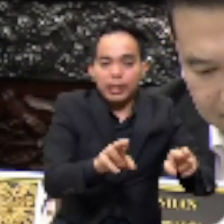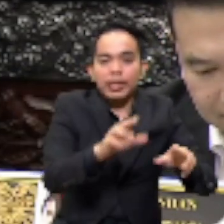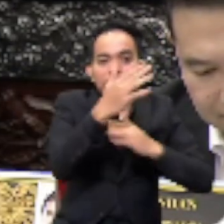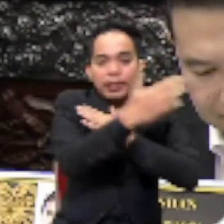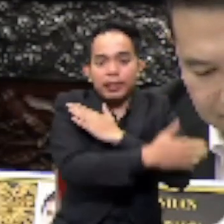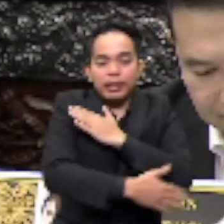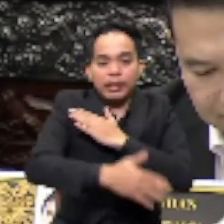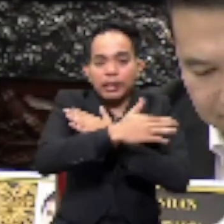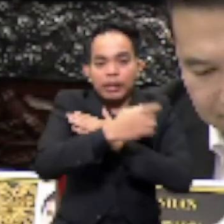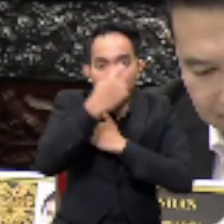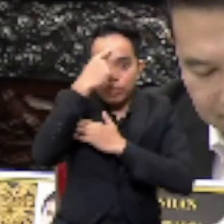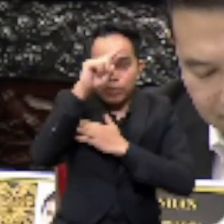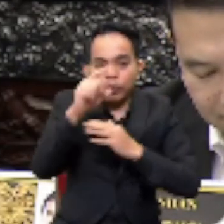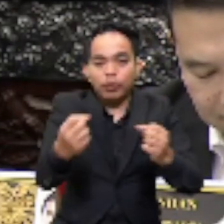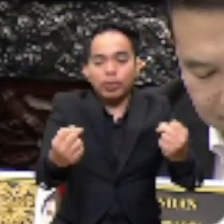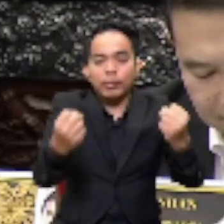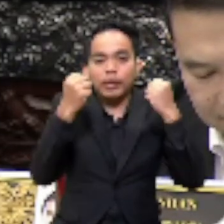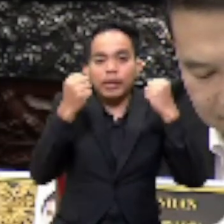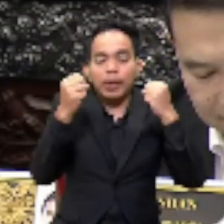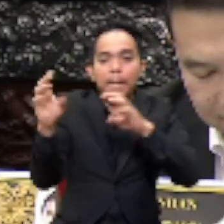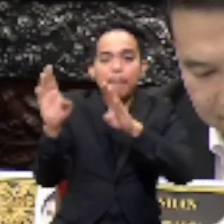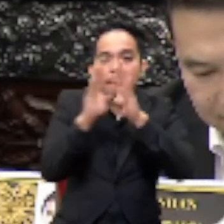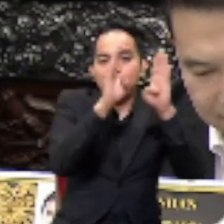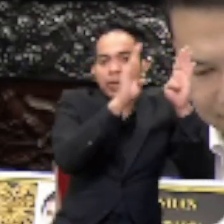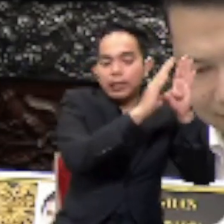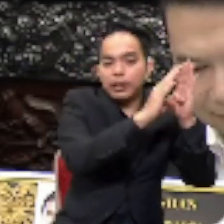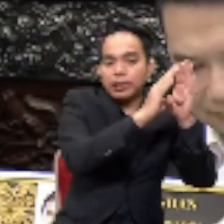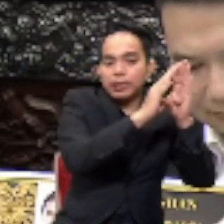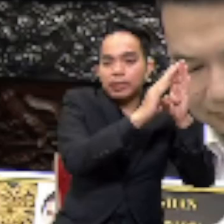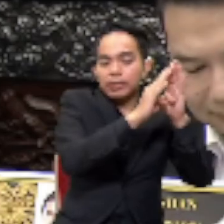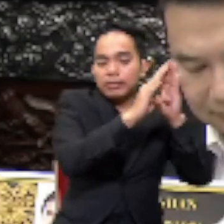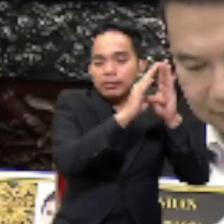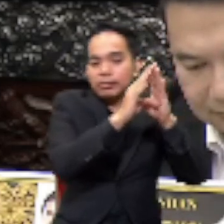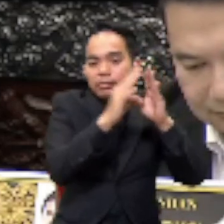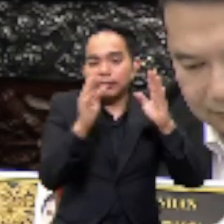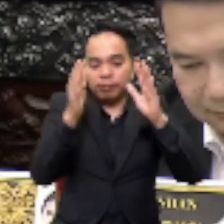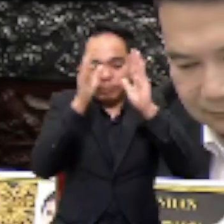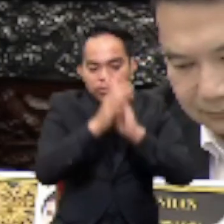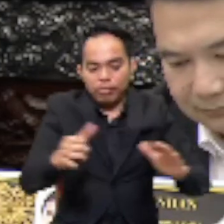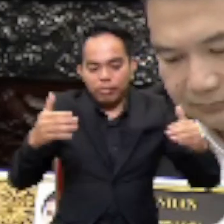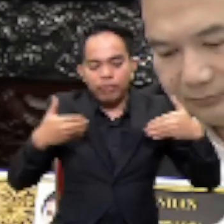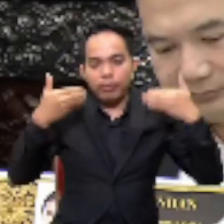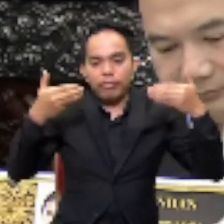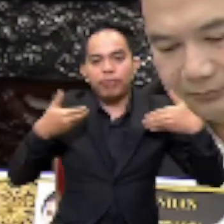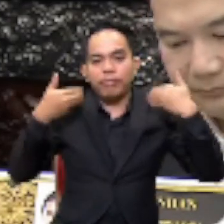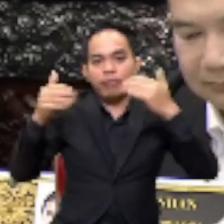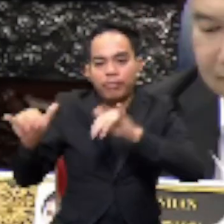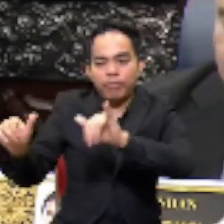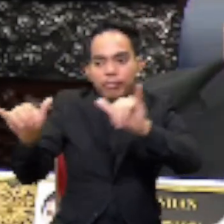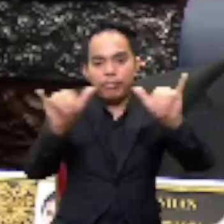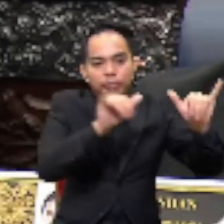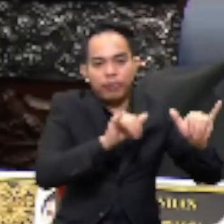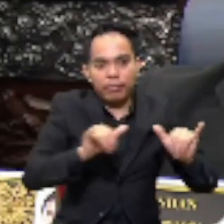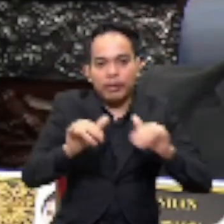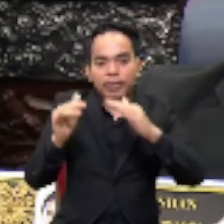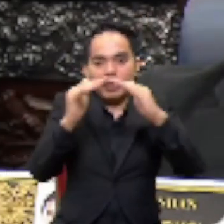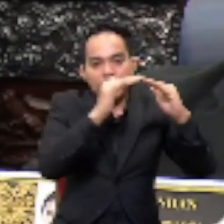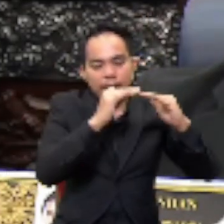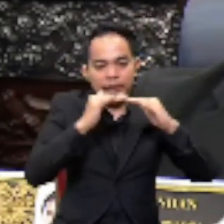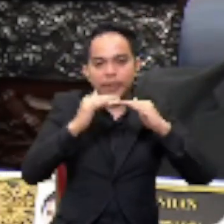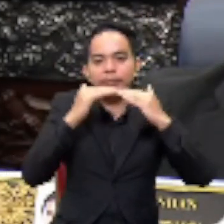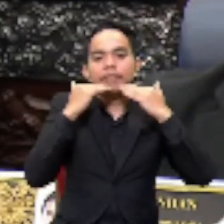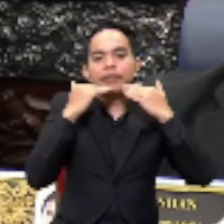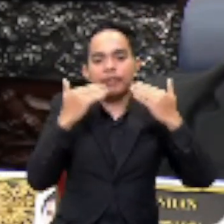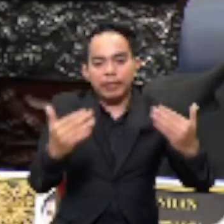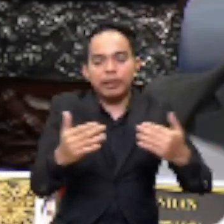untuk memastikan kemampanan Bandar dan kesejahteraan rakyat secara seimbang dan saksama sekian